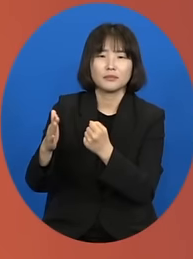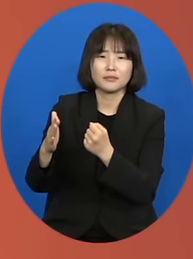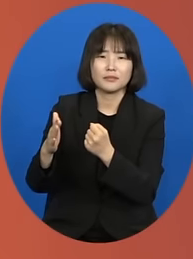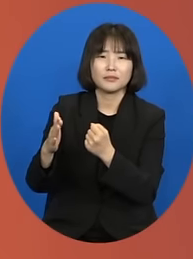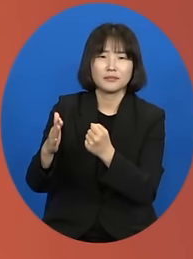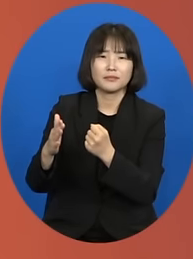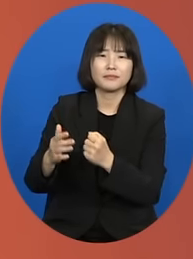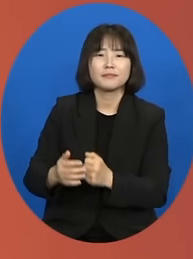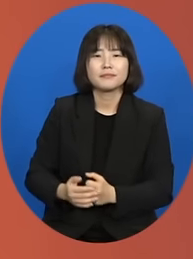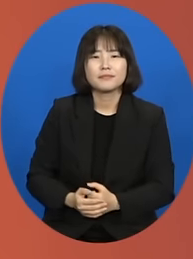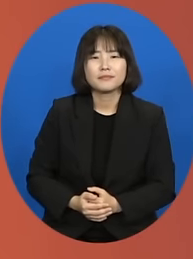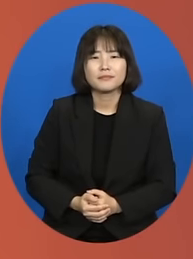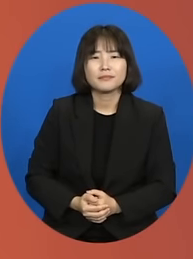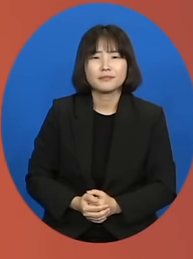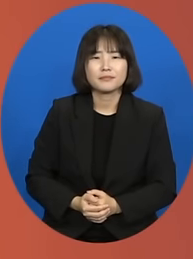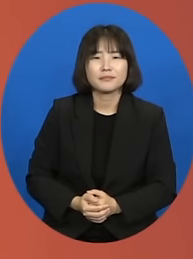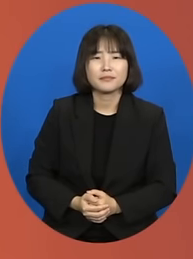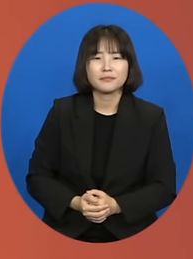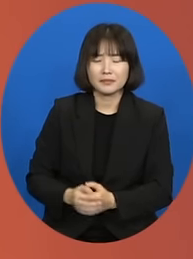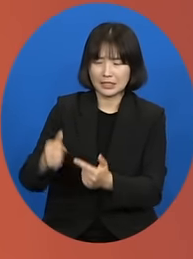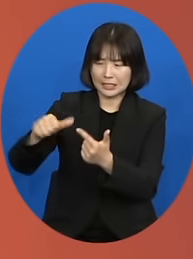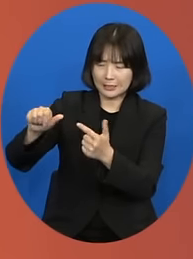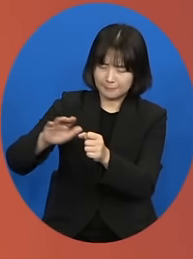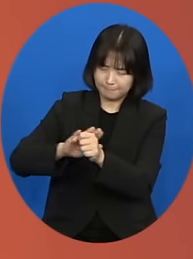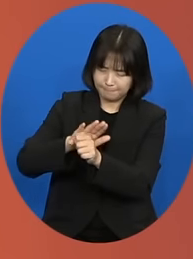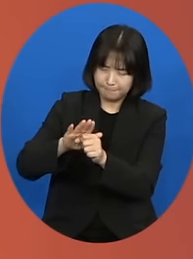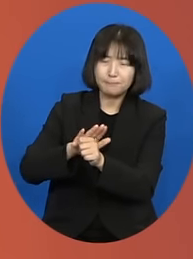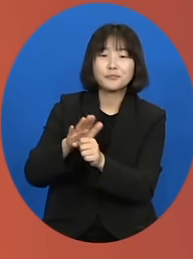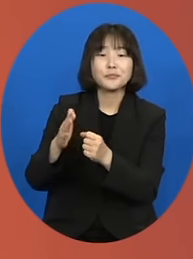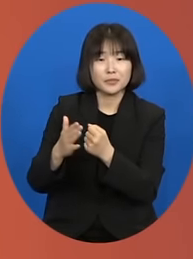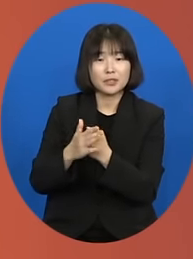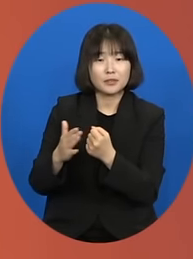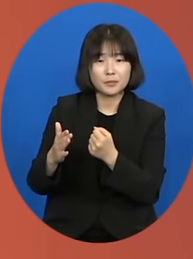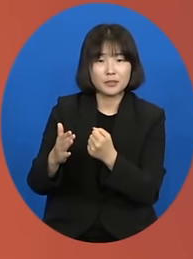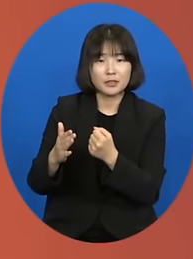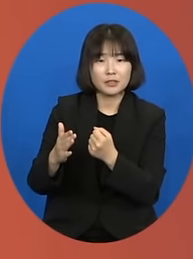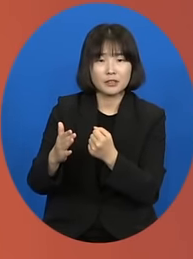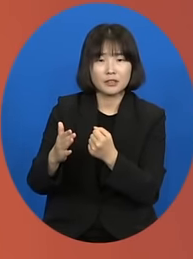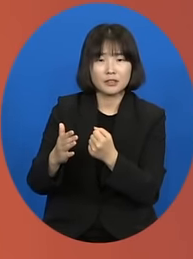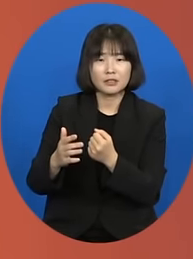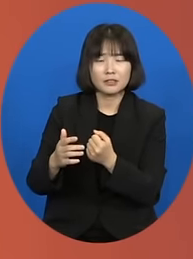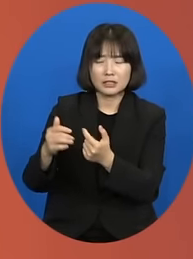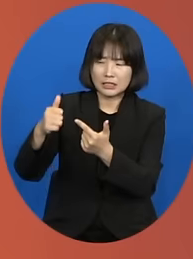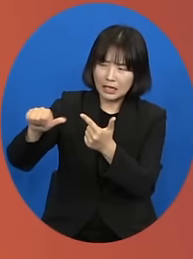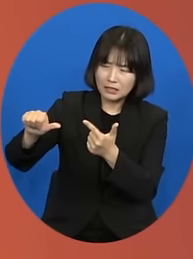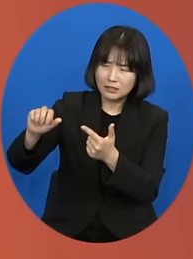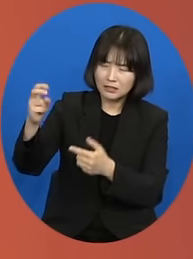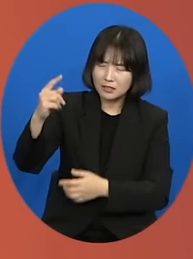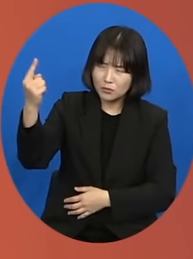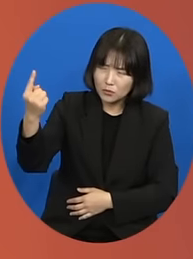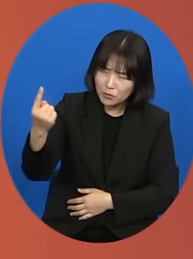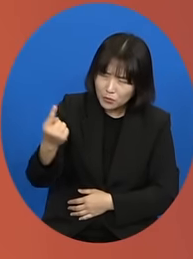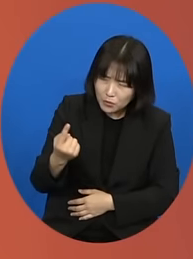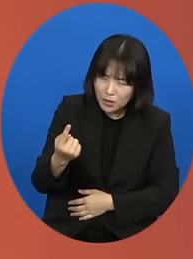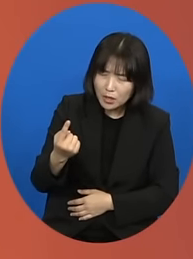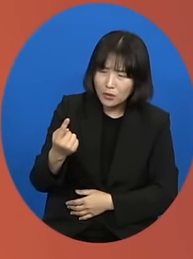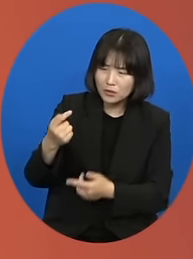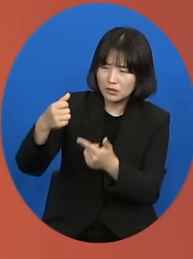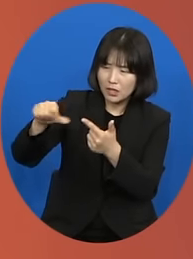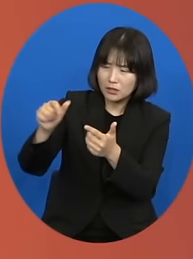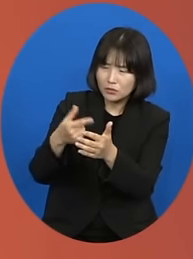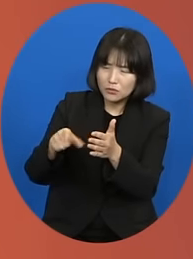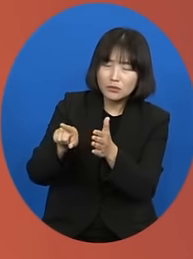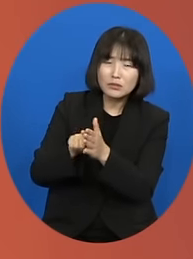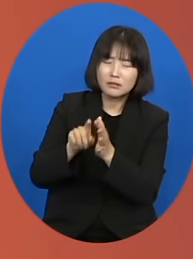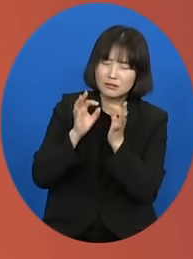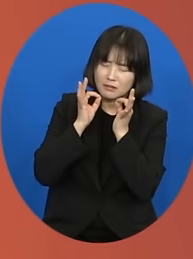아들을 사랑하기 때문에 그 아들을 다시 돌아오는 그 아들을 위해서